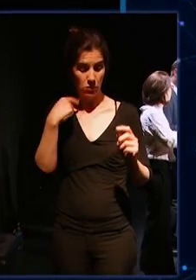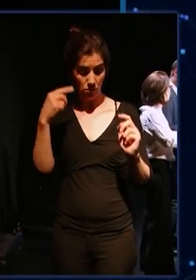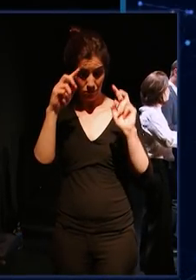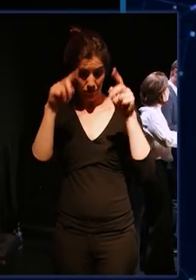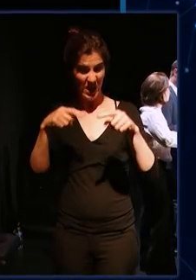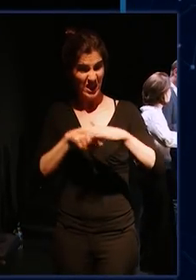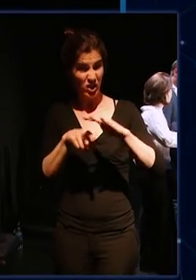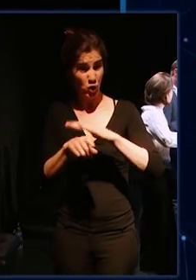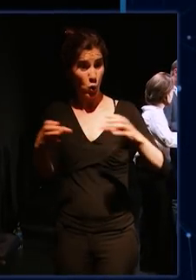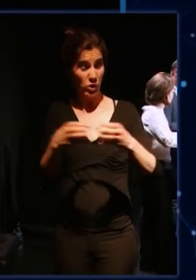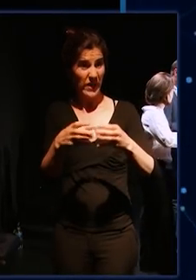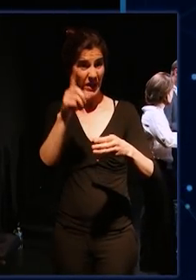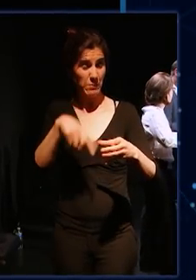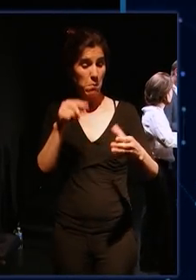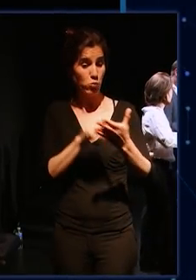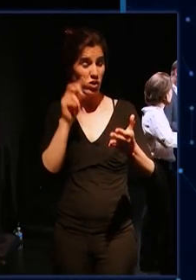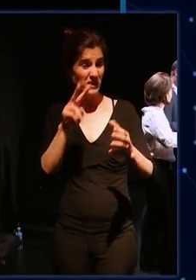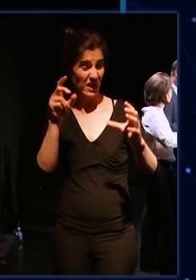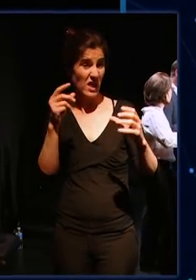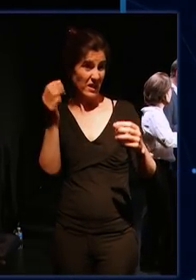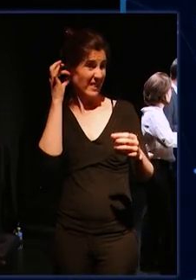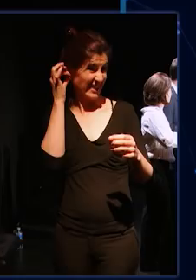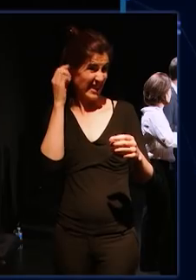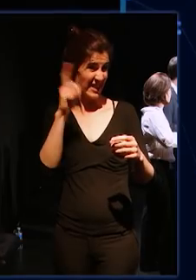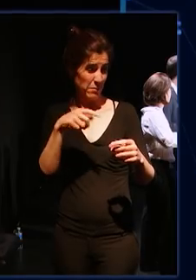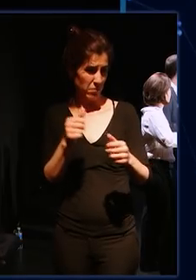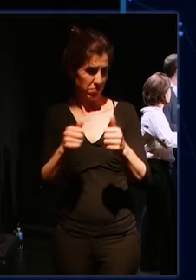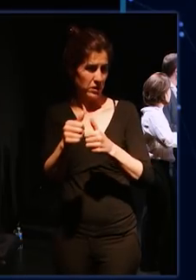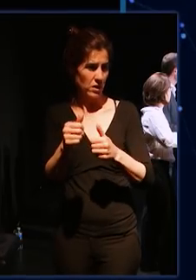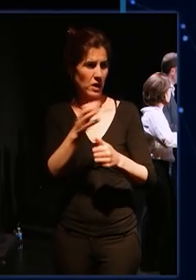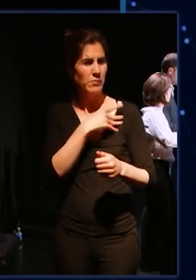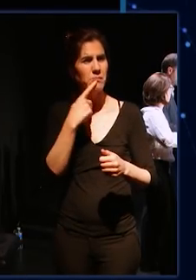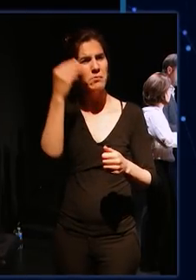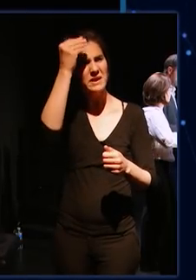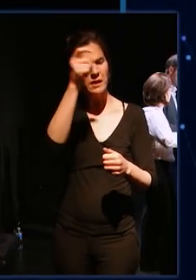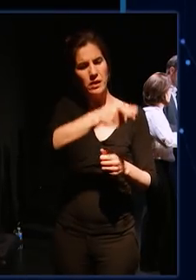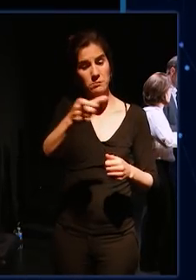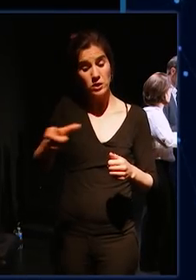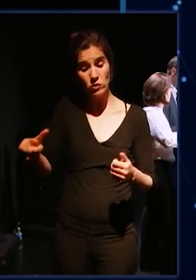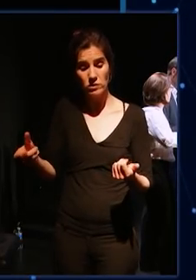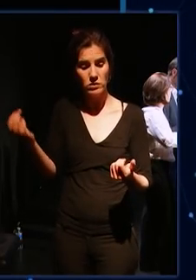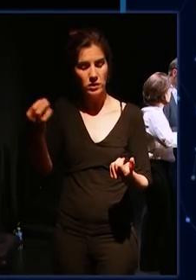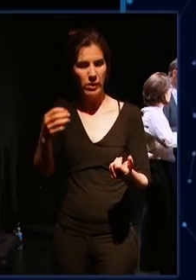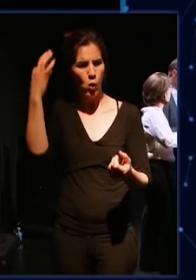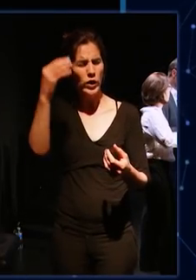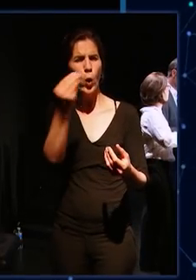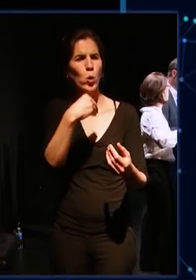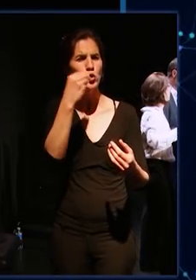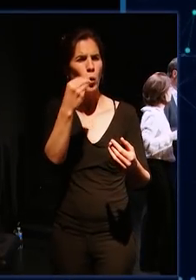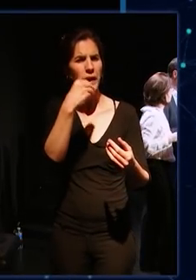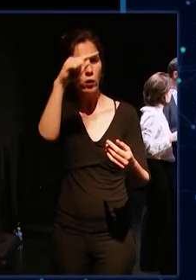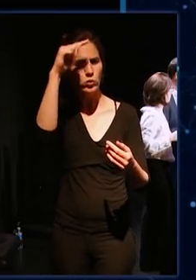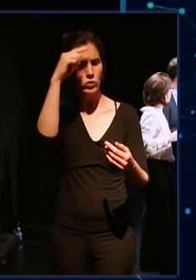gènere. Creiem que la ciutadania no només ha de ser consumidora de cultura, sinó que també ha de tenir la capacitat de poder produir i de